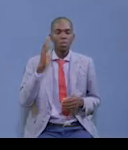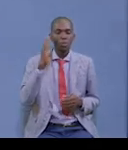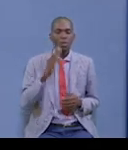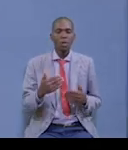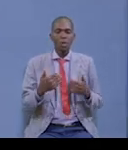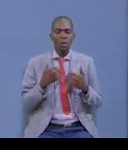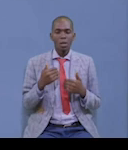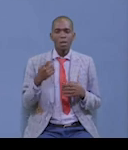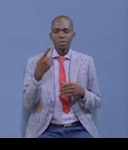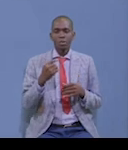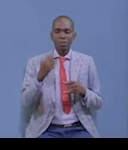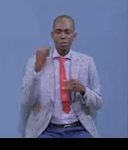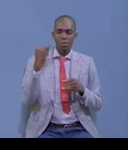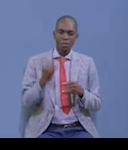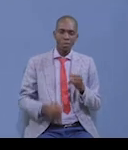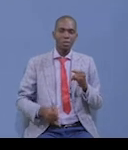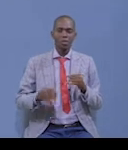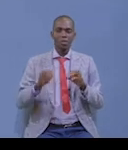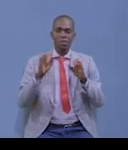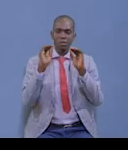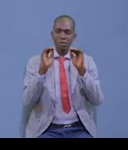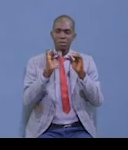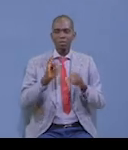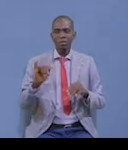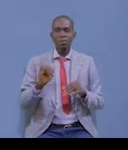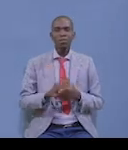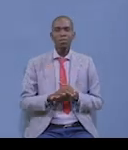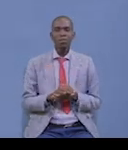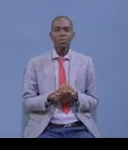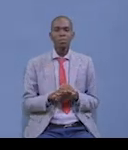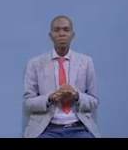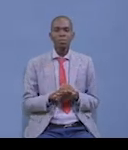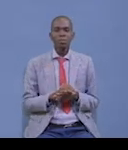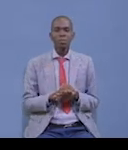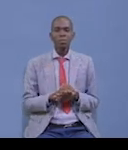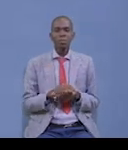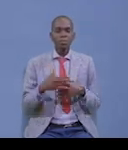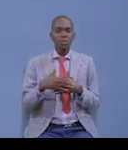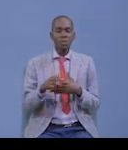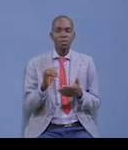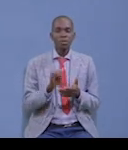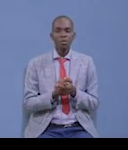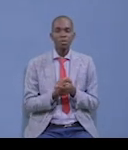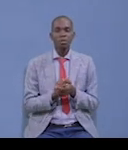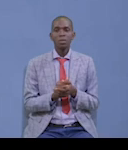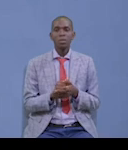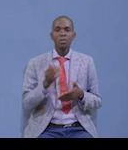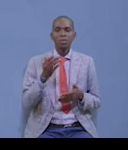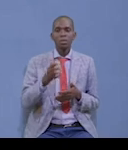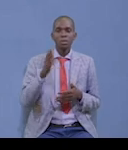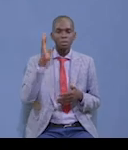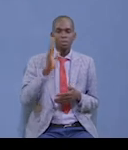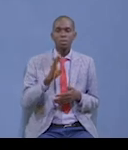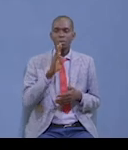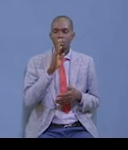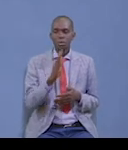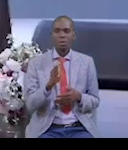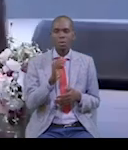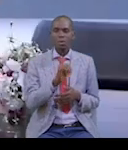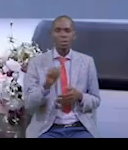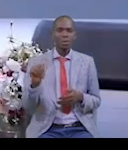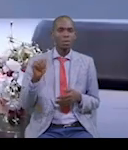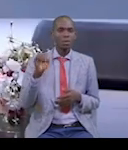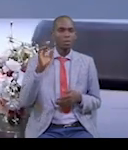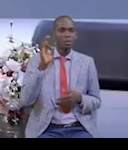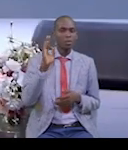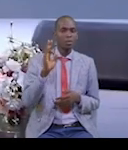final message. Aithe ippudu manamu aakari sandesham annatiga vinabothunnam. After that there will be my ministration to you. ఆ తరువాత నేను